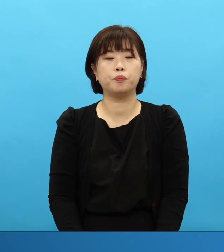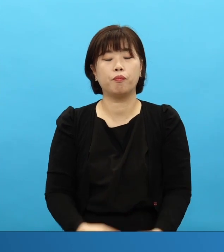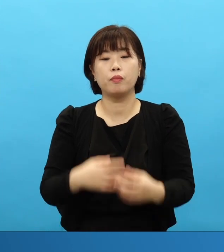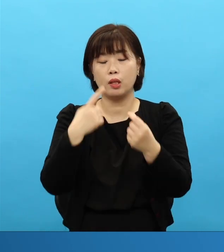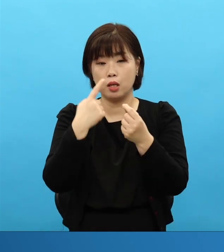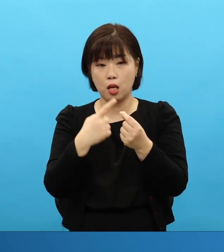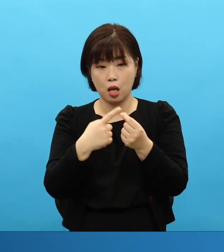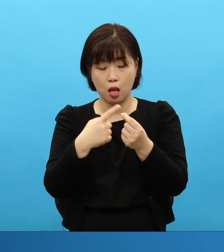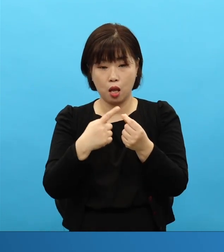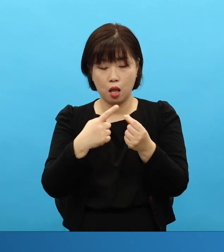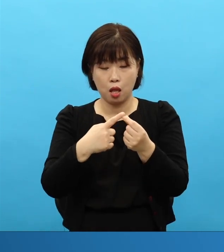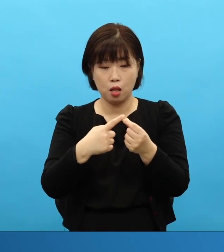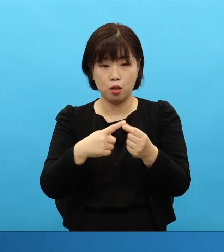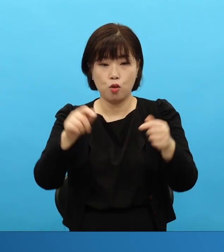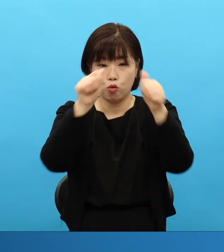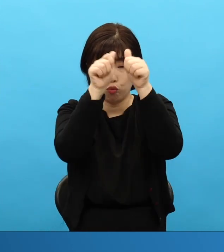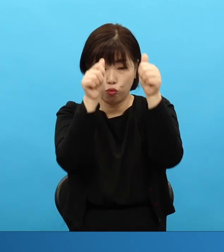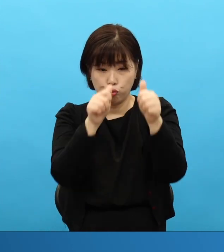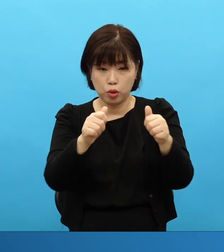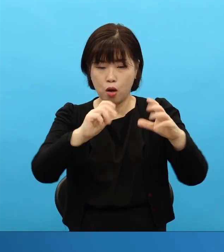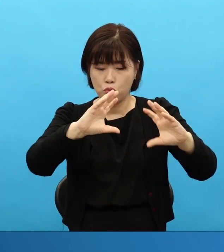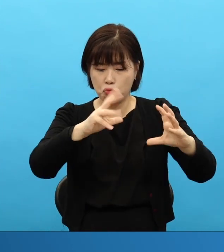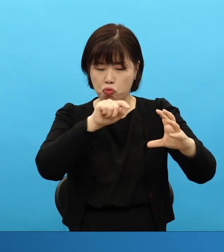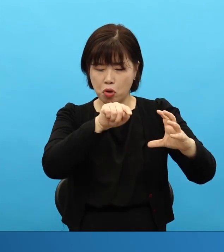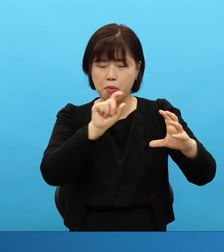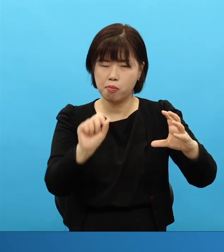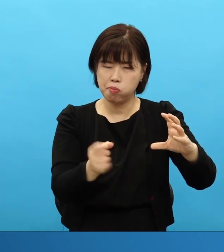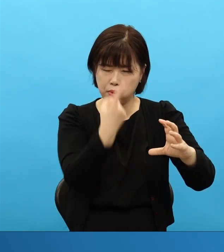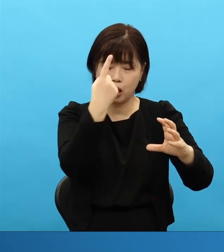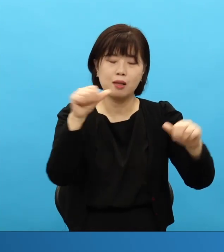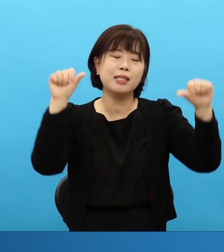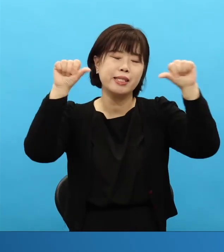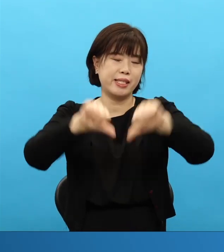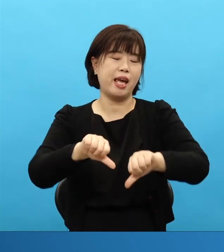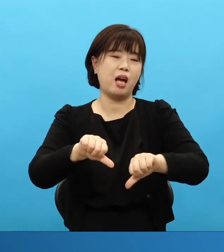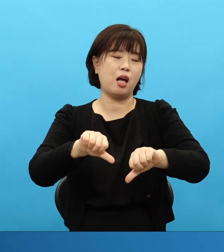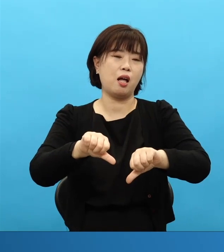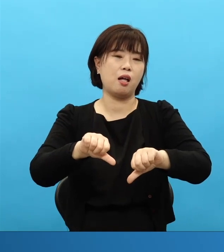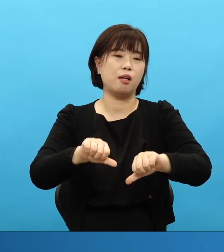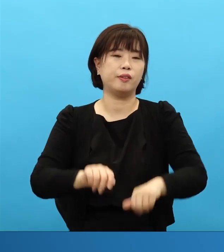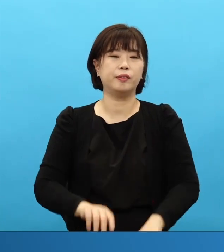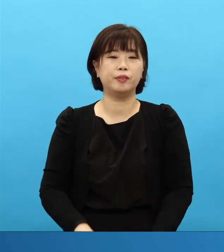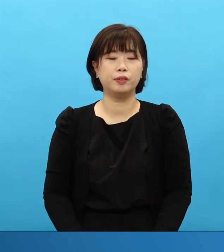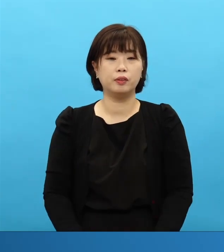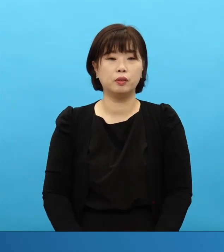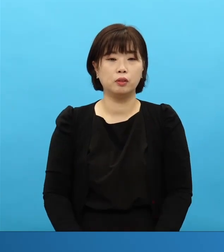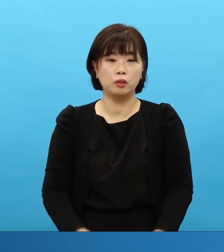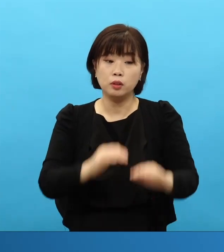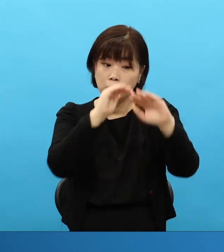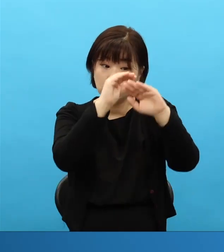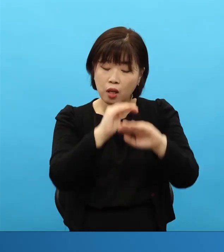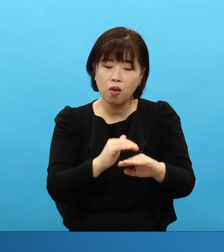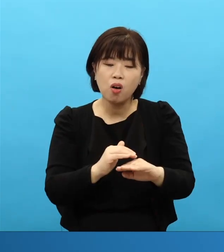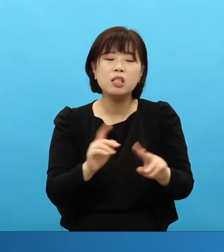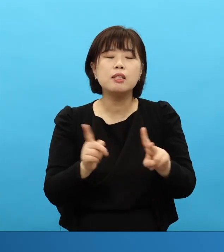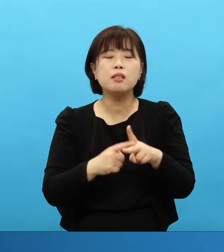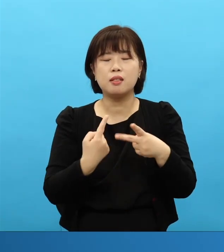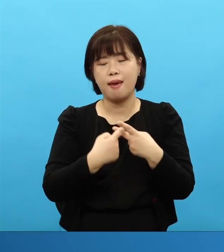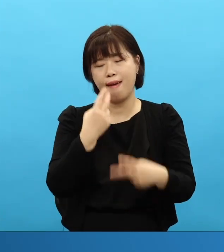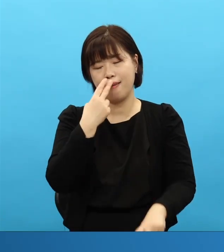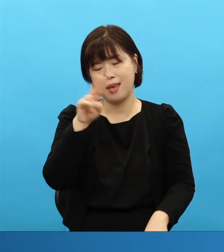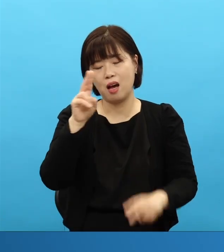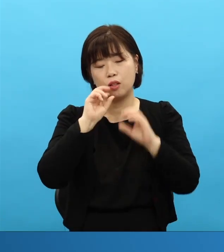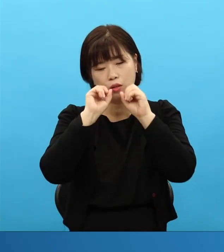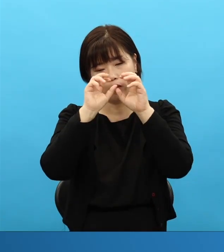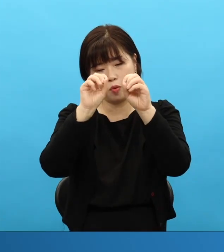우상 국가 때문에 나오는 재앙. 因着偶像国家而产生的灾殃。 이 말 알아들어야 선교를 하는 겁니다. 빨리 막아.